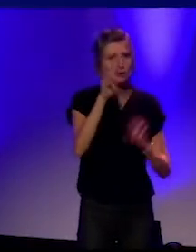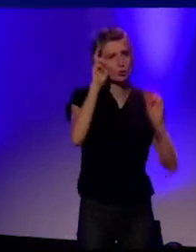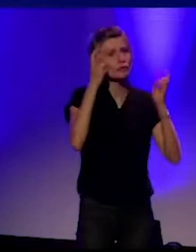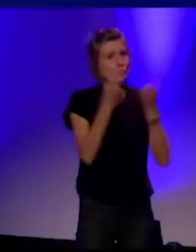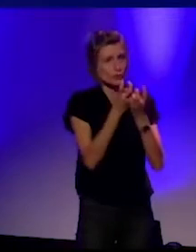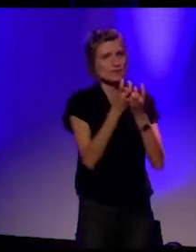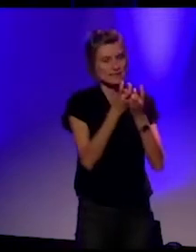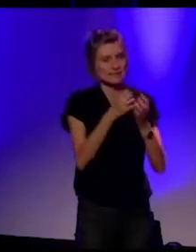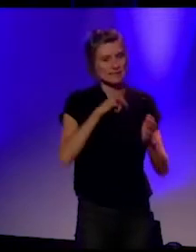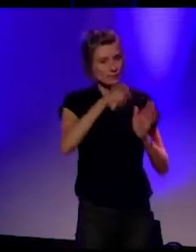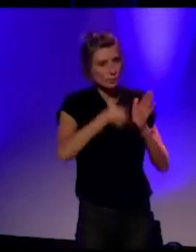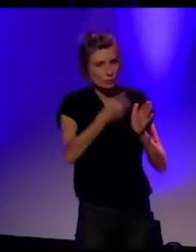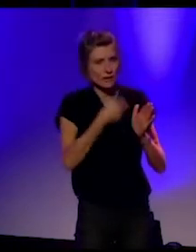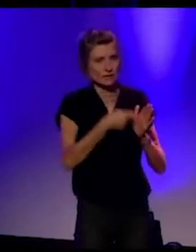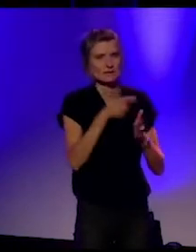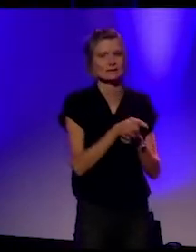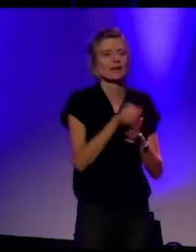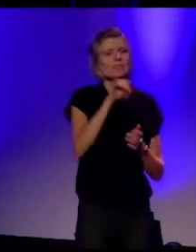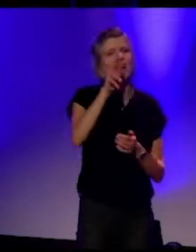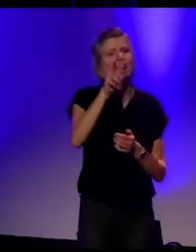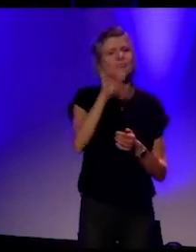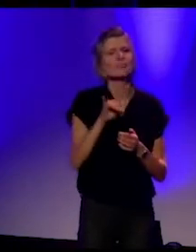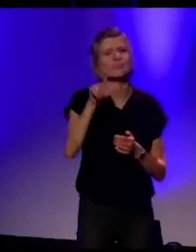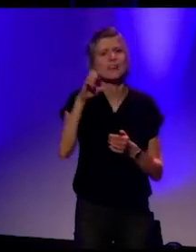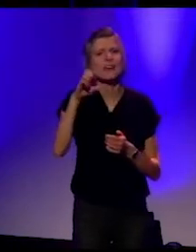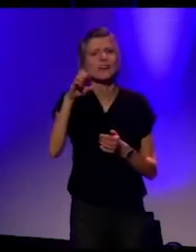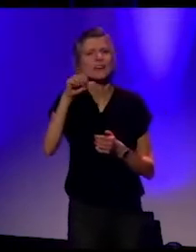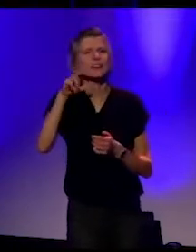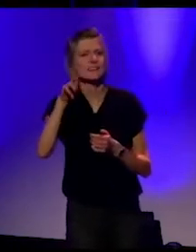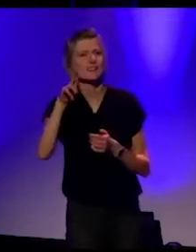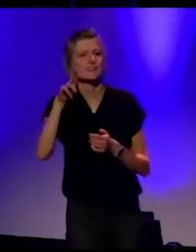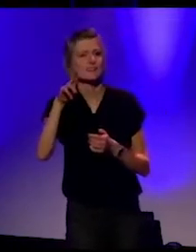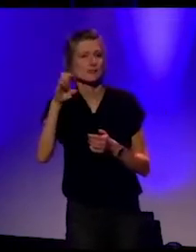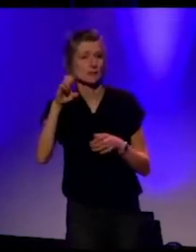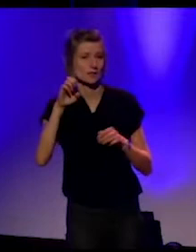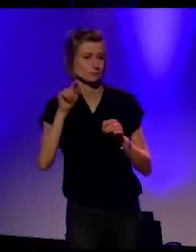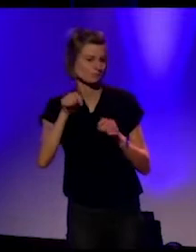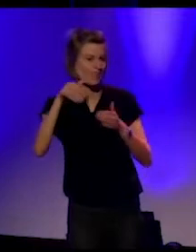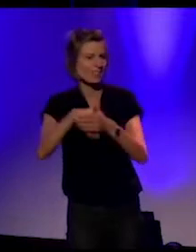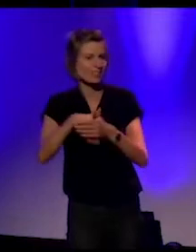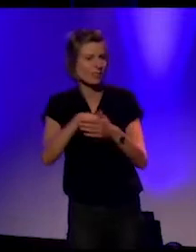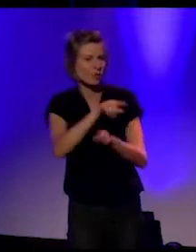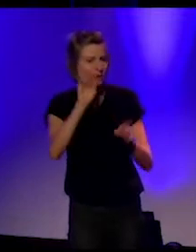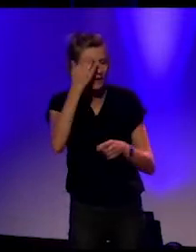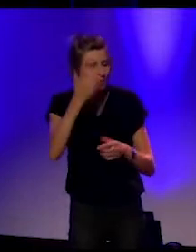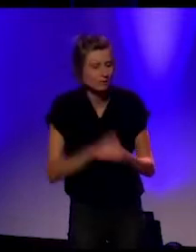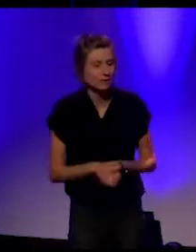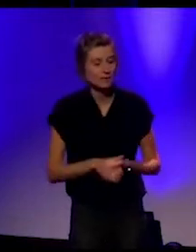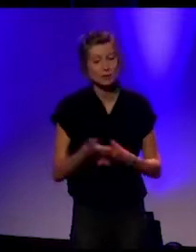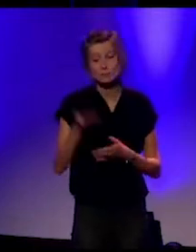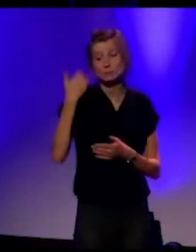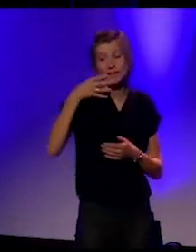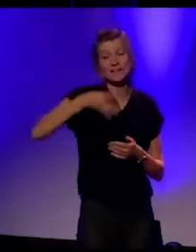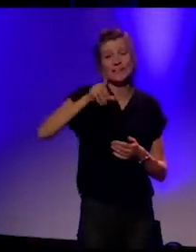Island, een van de Ivy League spelers u wel bekend, waar in 1986 al